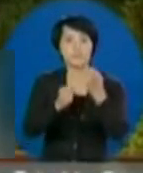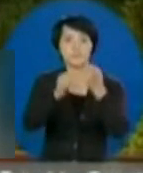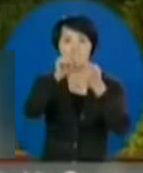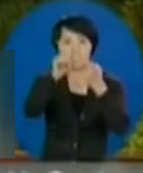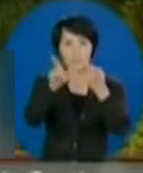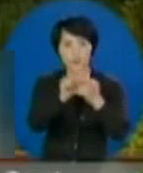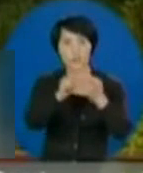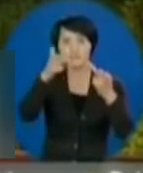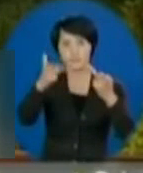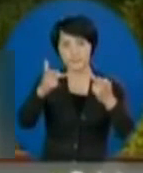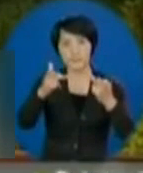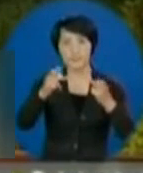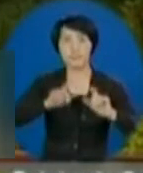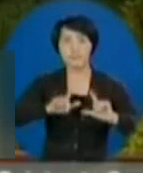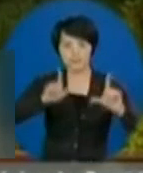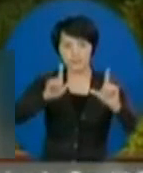12월 17일